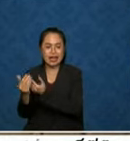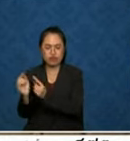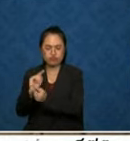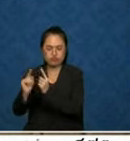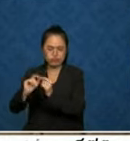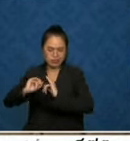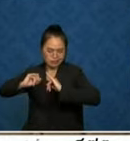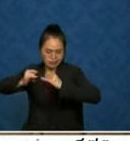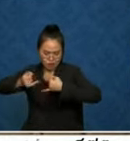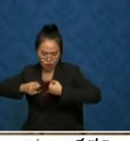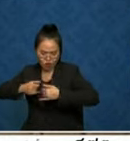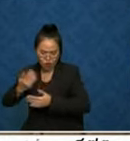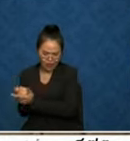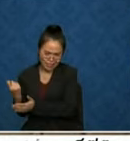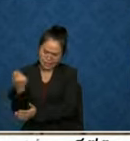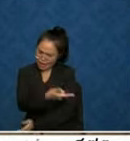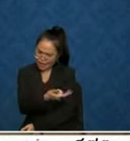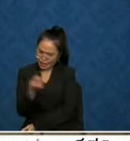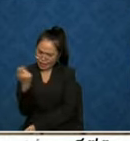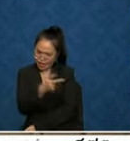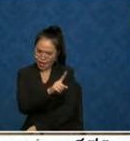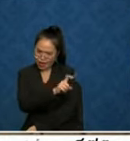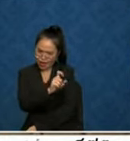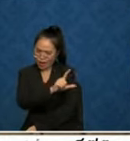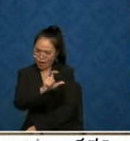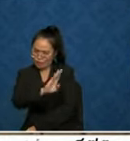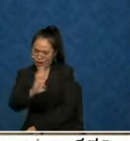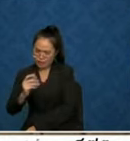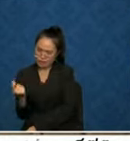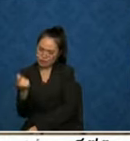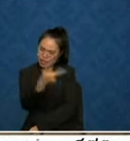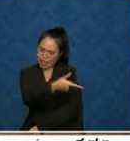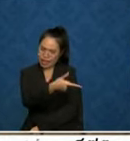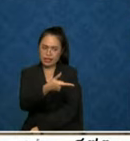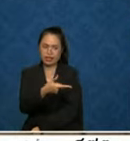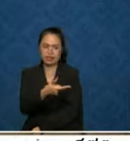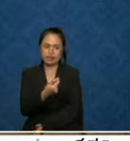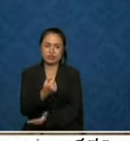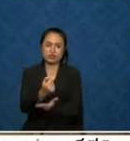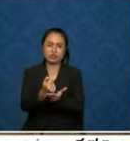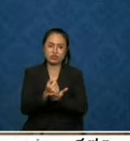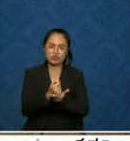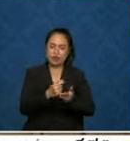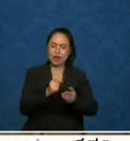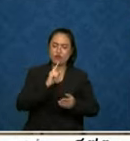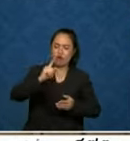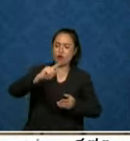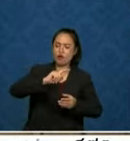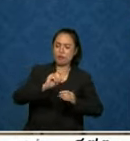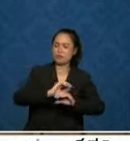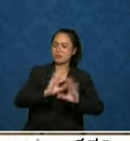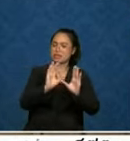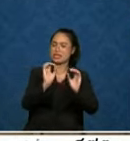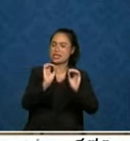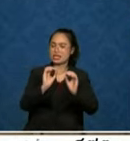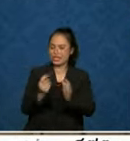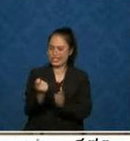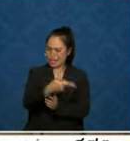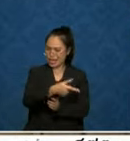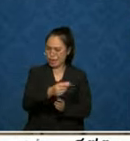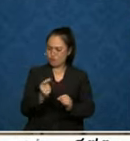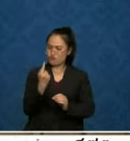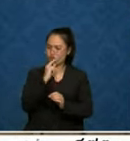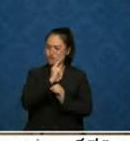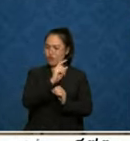อสว่าจ่ายไปเถอะ100ล้านมันไม่เยอะหรอกนะครับเพื่อแลกกับการไม่ถูกดำเนินคดีนะครับเมื่อบอสได้